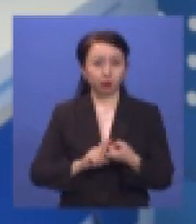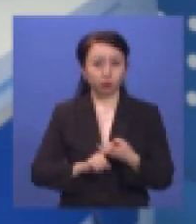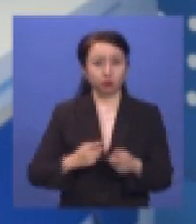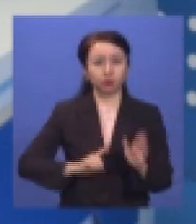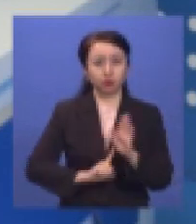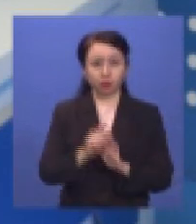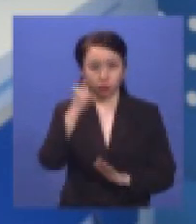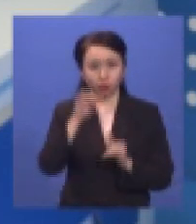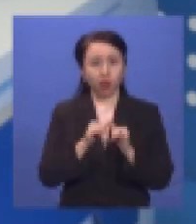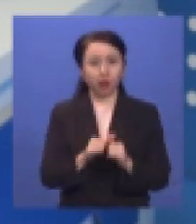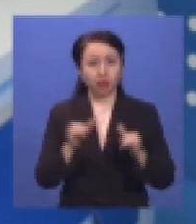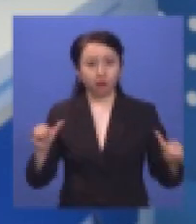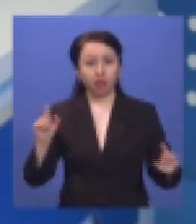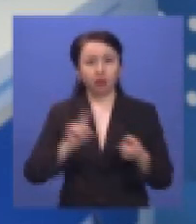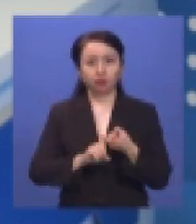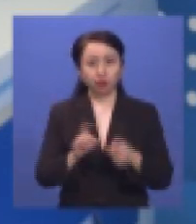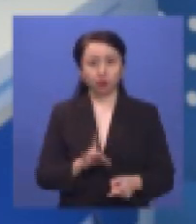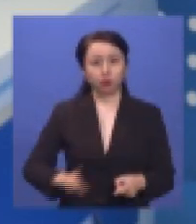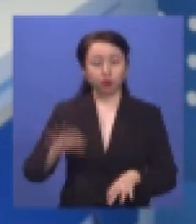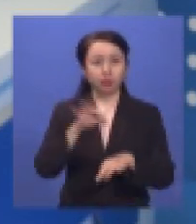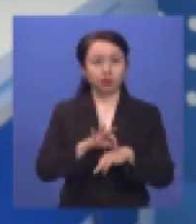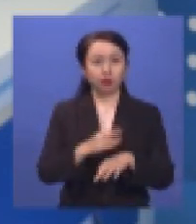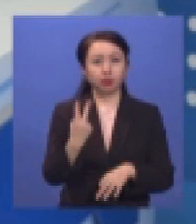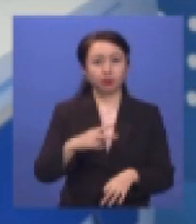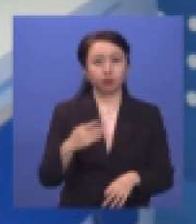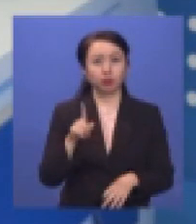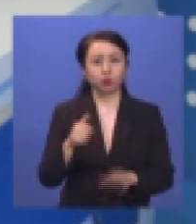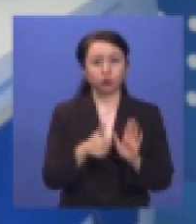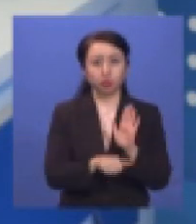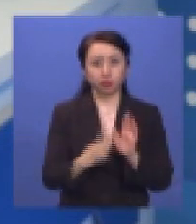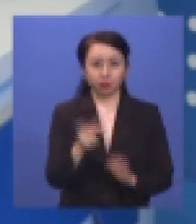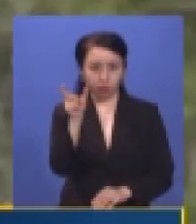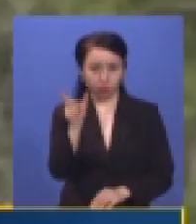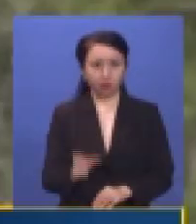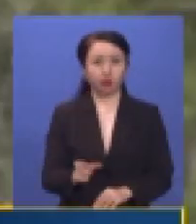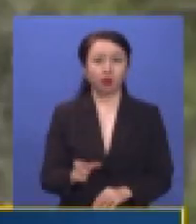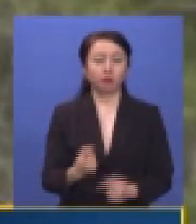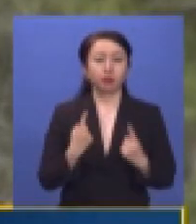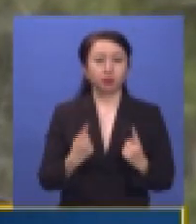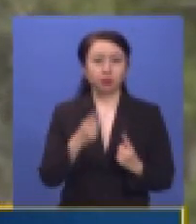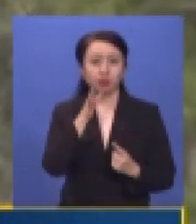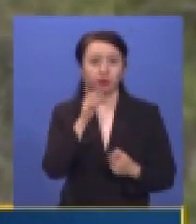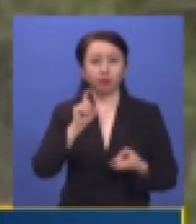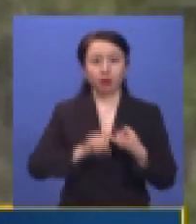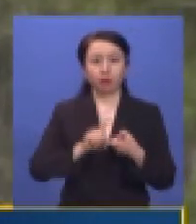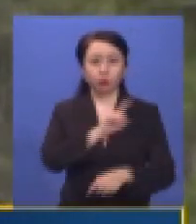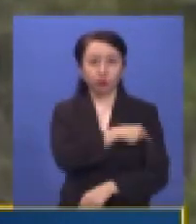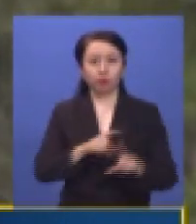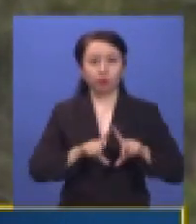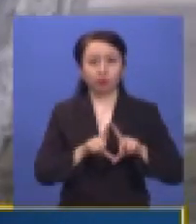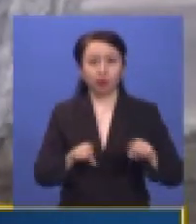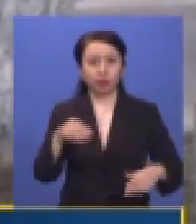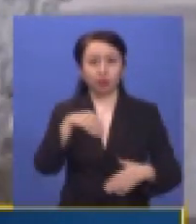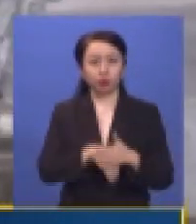начала распространения инфекции в регионе заразились 25 162 человека. В настоящее время инфекционная больница загружена